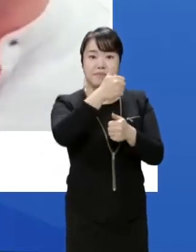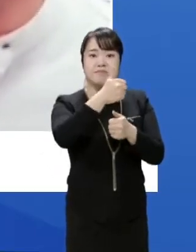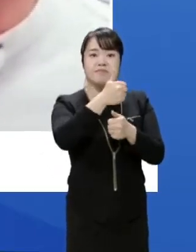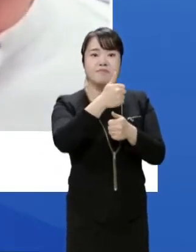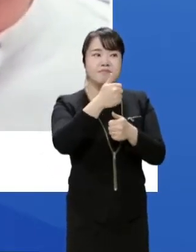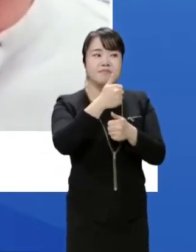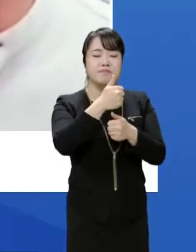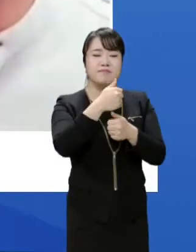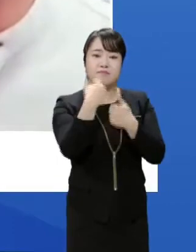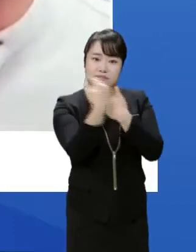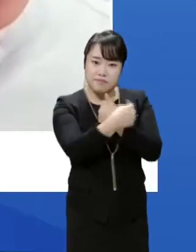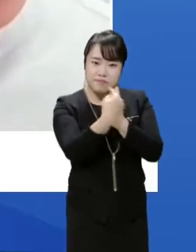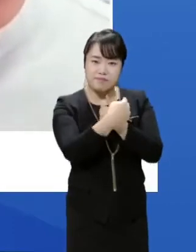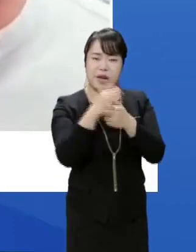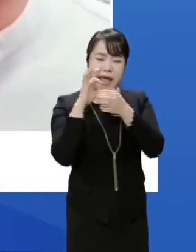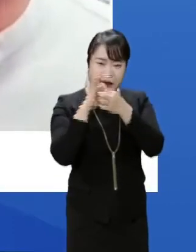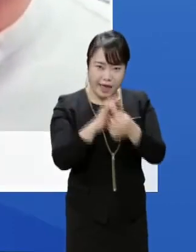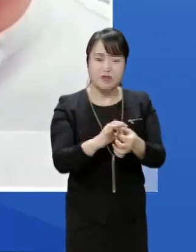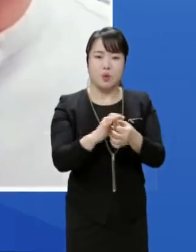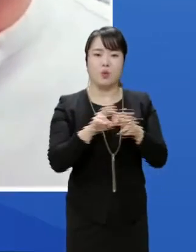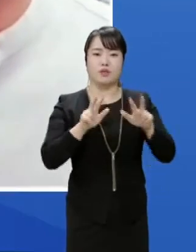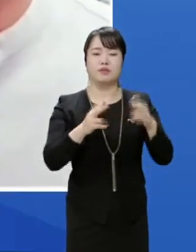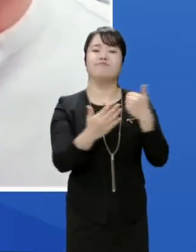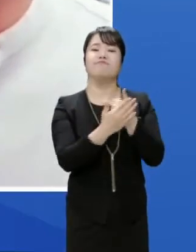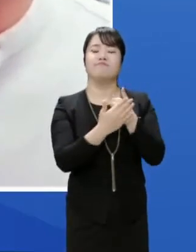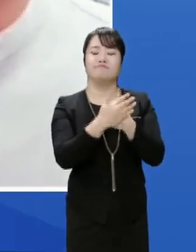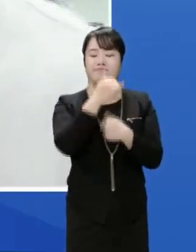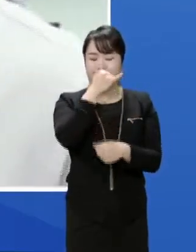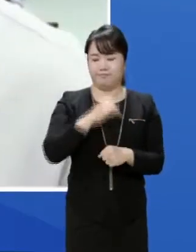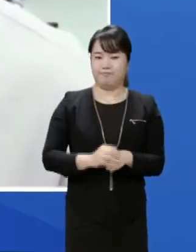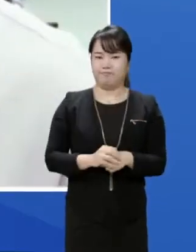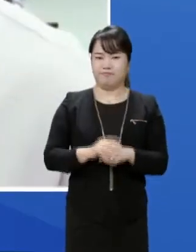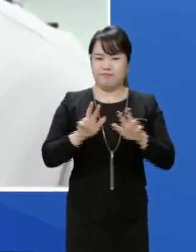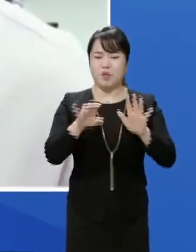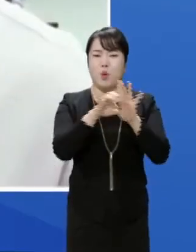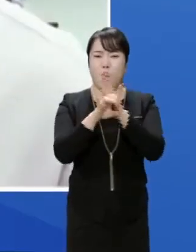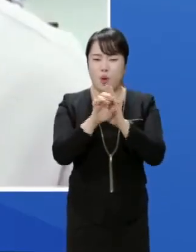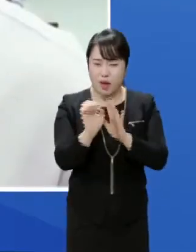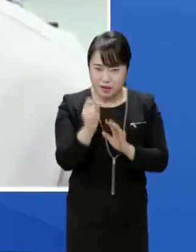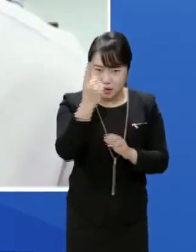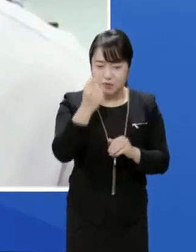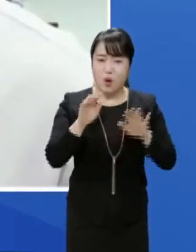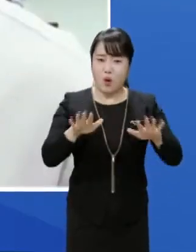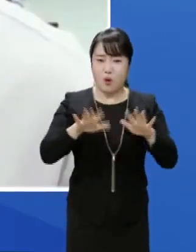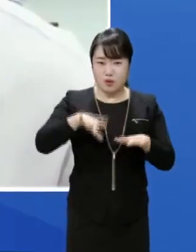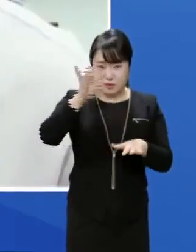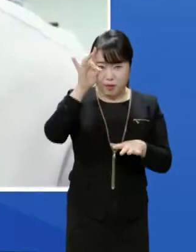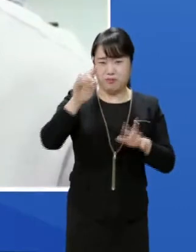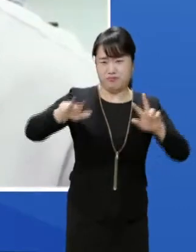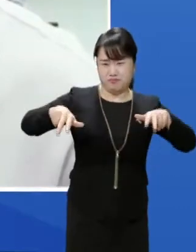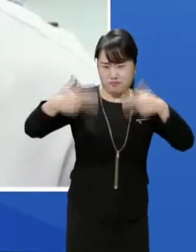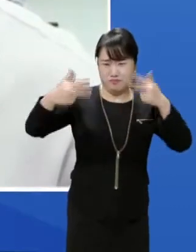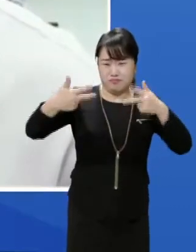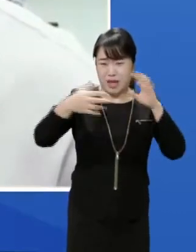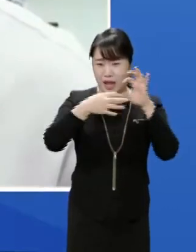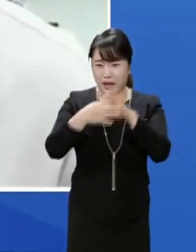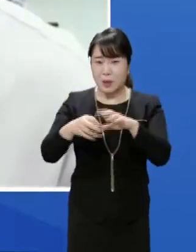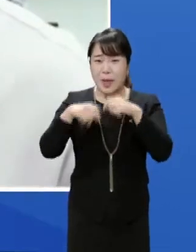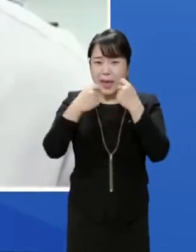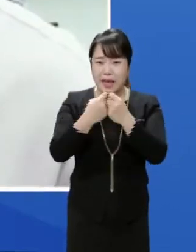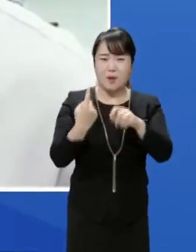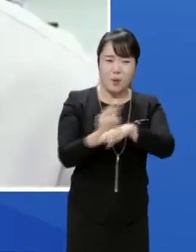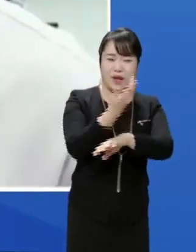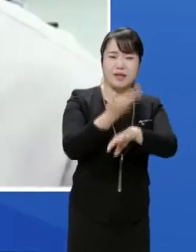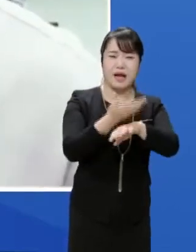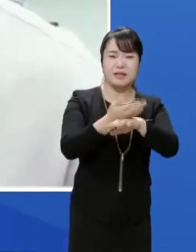지속적으로 연수와 지원을 받을 예정입니다. 네. 이 코로나19로 올 초부터 시행했던 이 원격 수업은 사실 민간 소프트웨어를